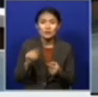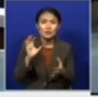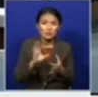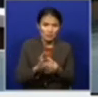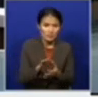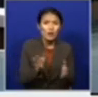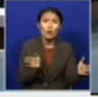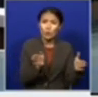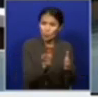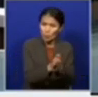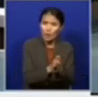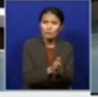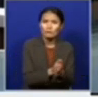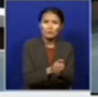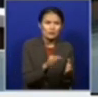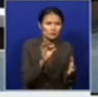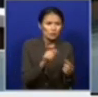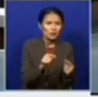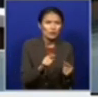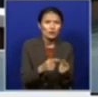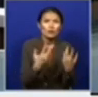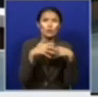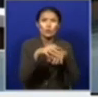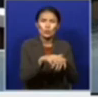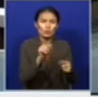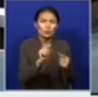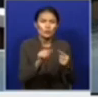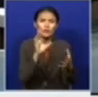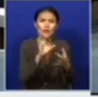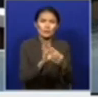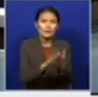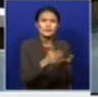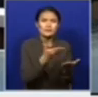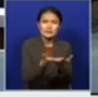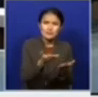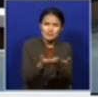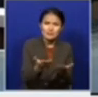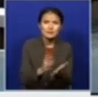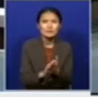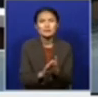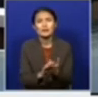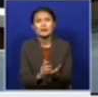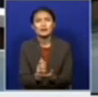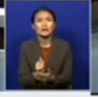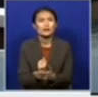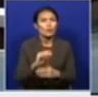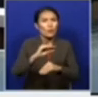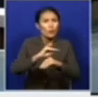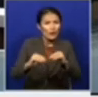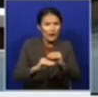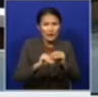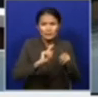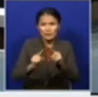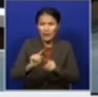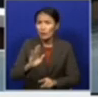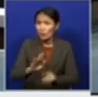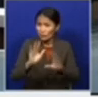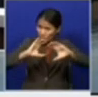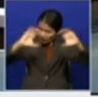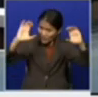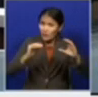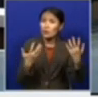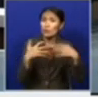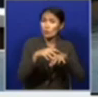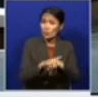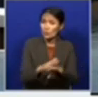ถิ่นรัฐบาลทราบไหมคะว่าโอกาสทางการตลาดและผลประโยชน์ของ SME ไทยส่วนหนึ่งค่ะอ